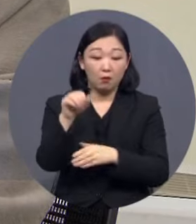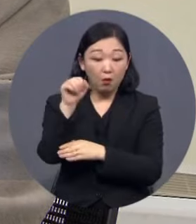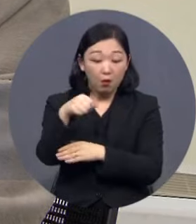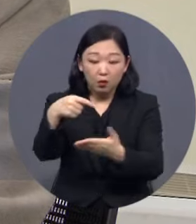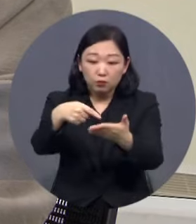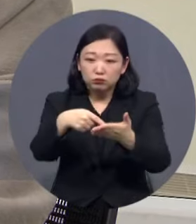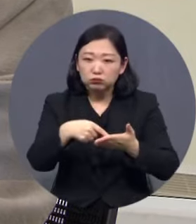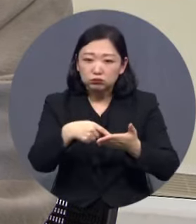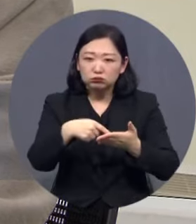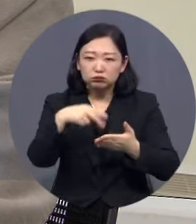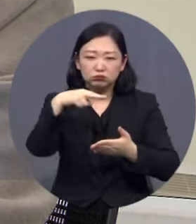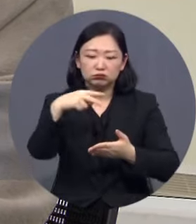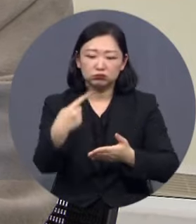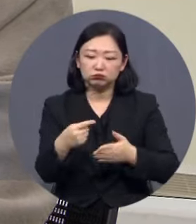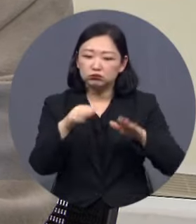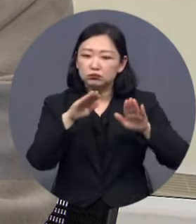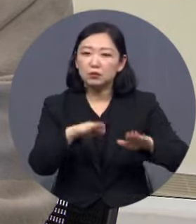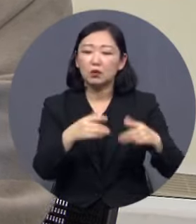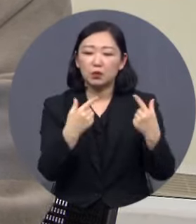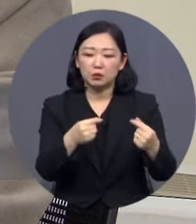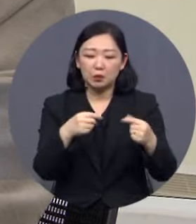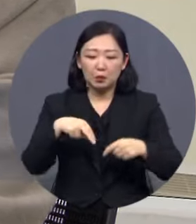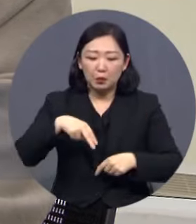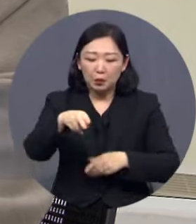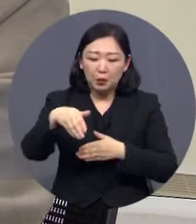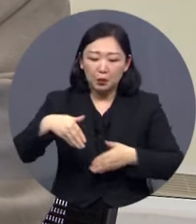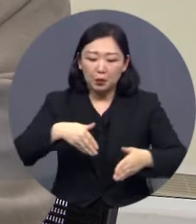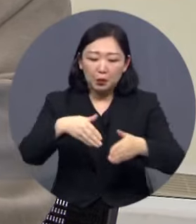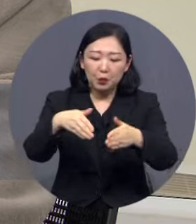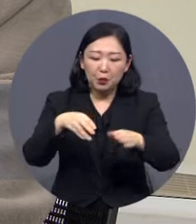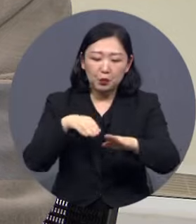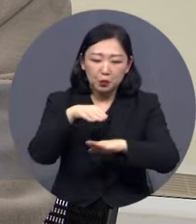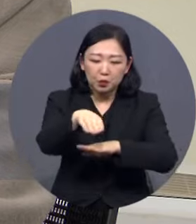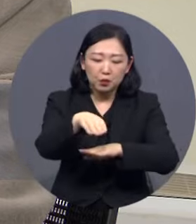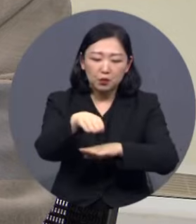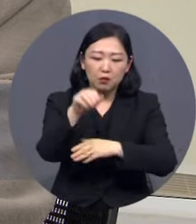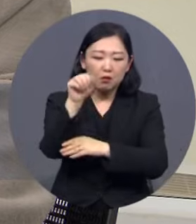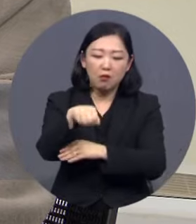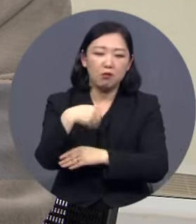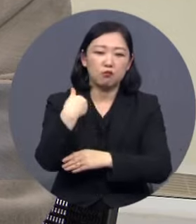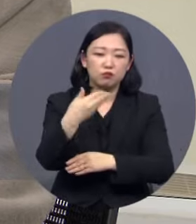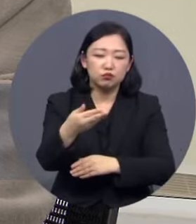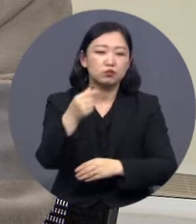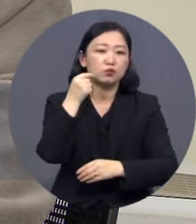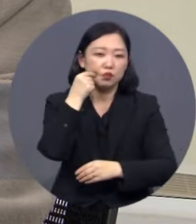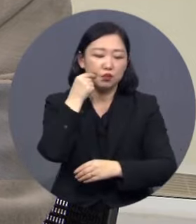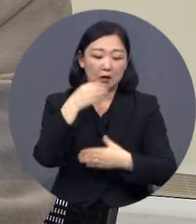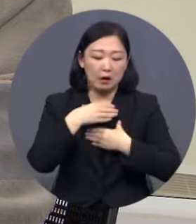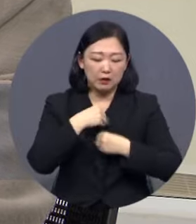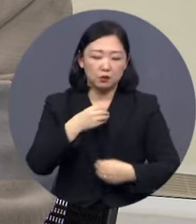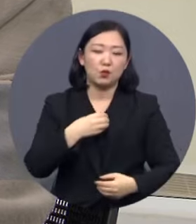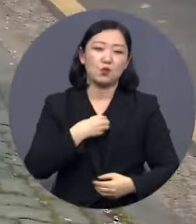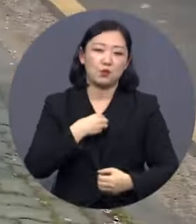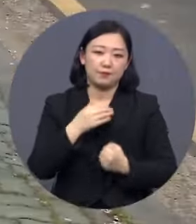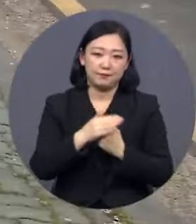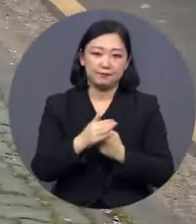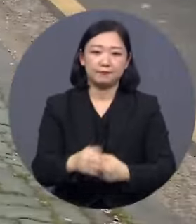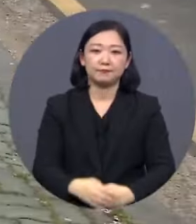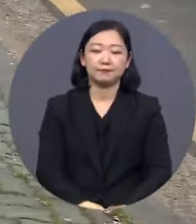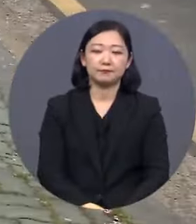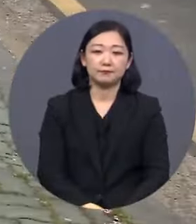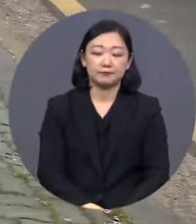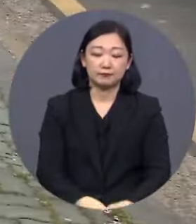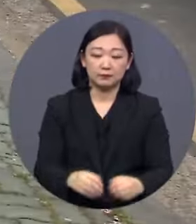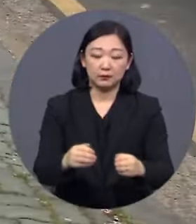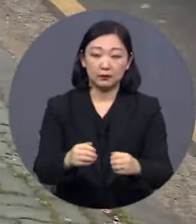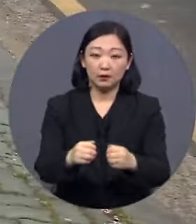허가를 들어오더라도 지금 현재처럼 횡단보도상으로 진출에 허가를 줄 수는 없습니다. 안전사고 위험이 있기 때문에.